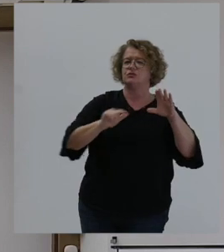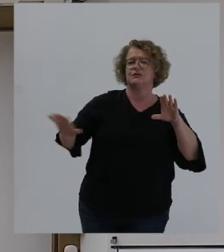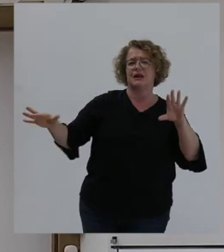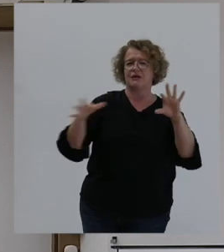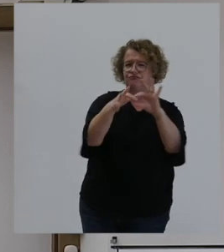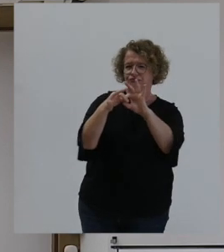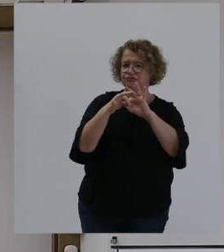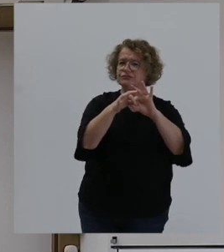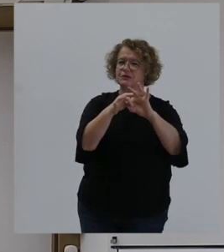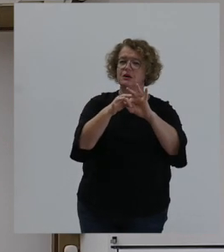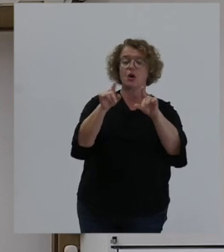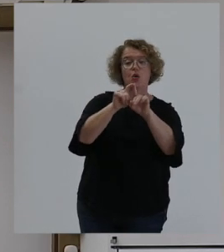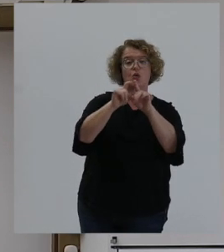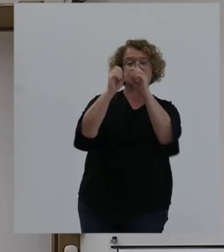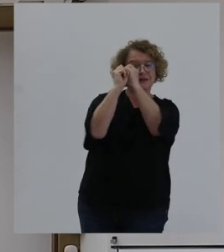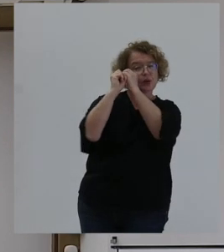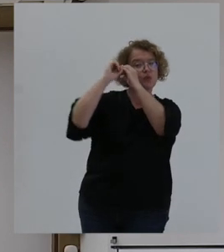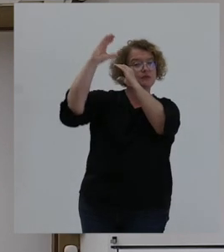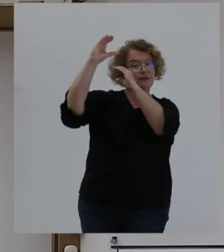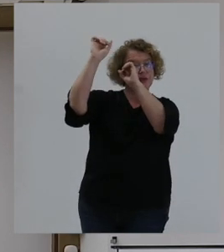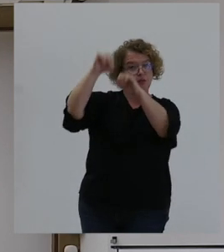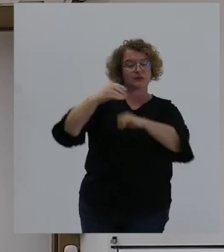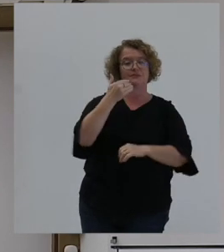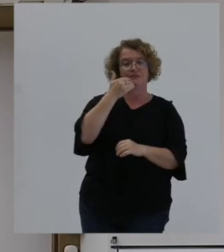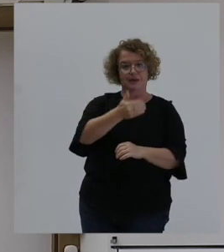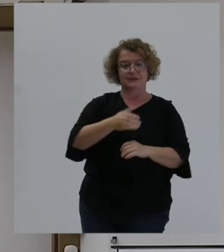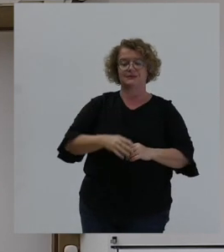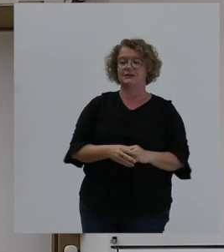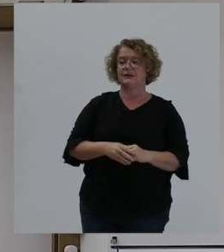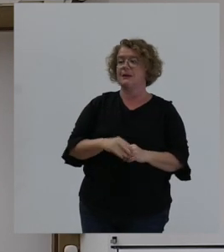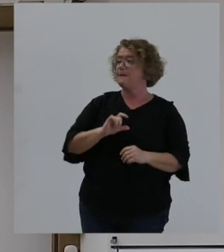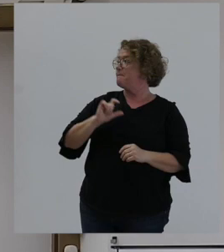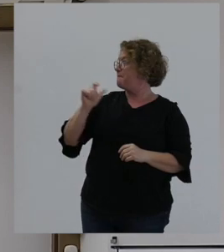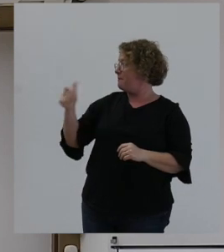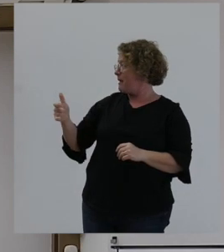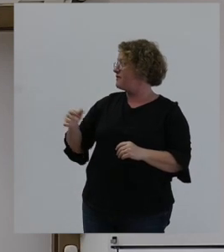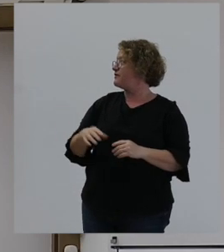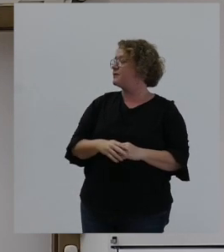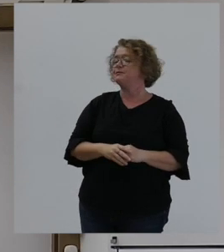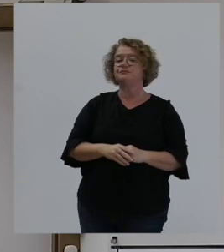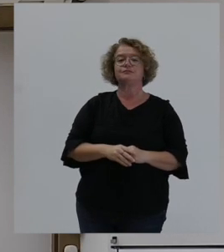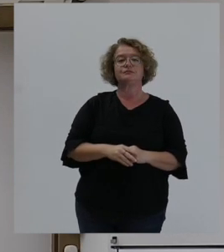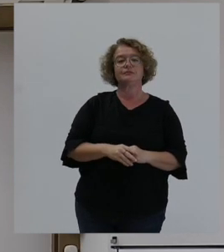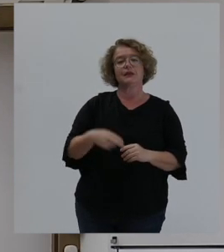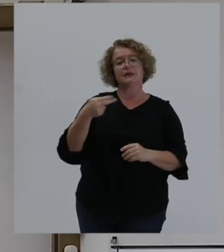leurs, notamment, observatoires si nombreux. Merci. Merci. Nathalie Pinède, c'est pour vous.